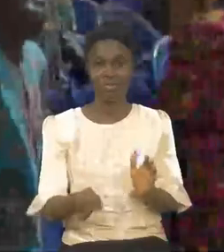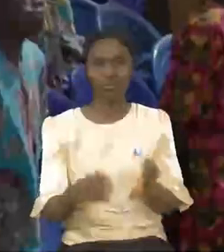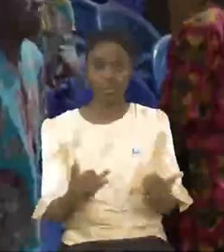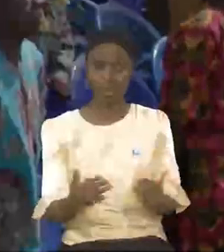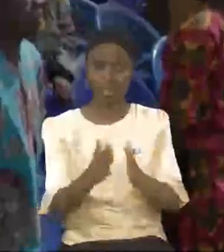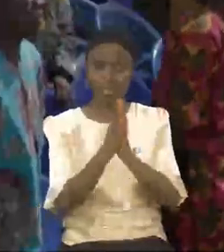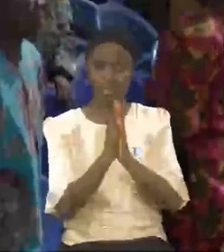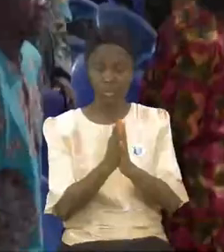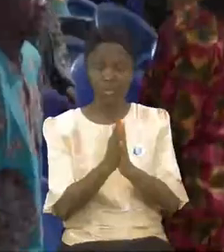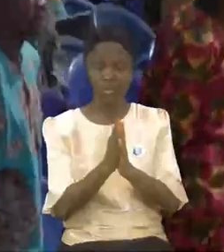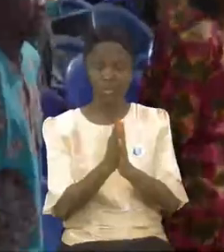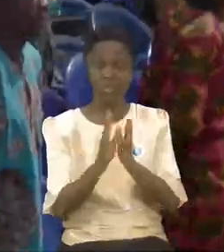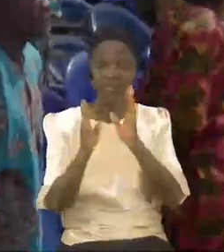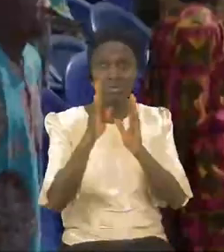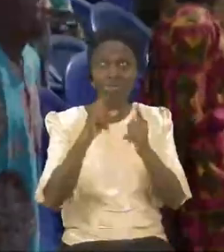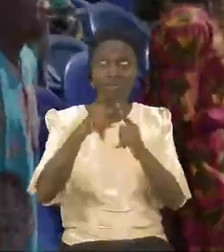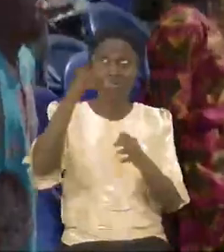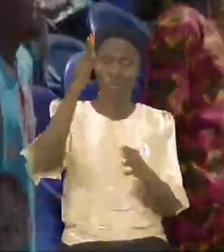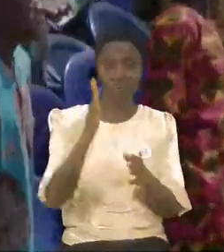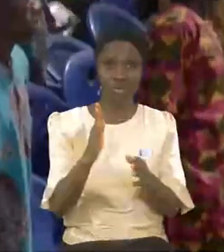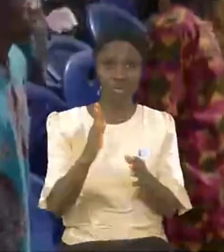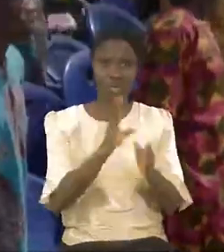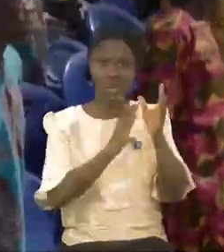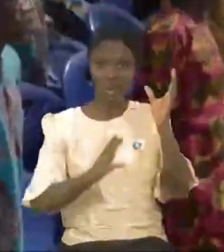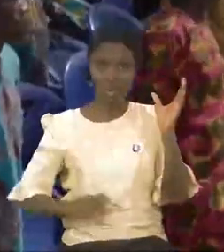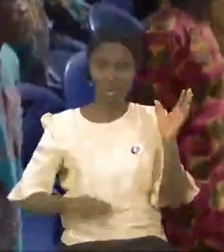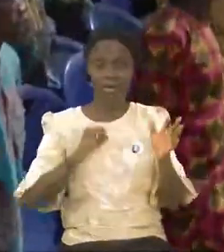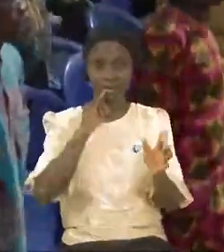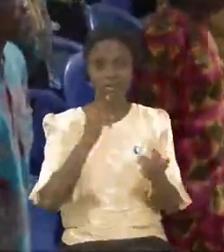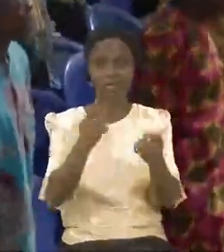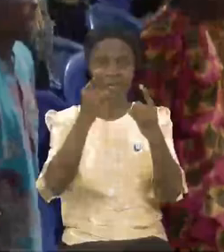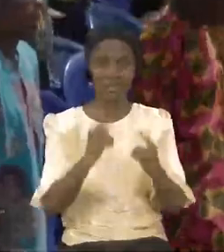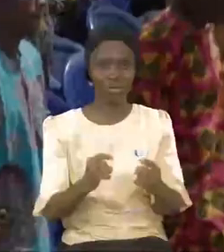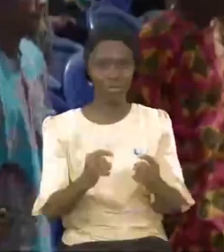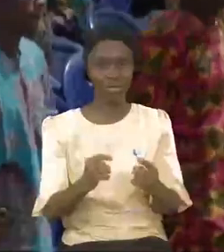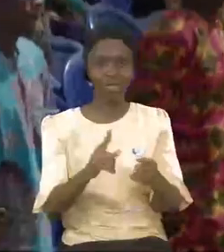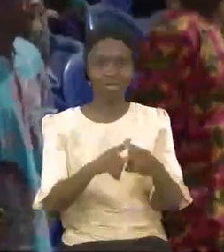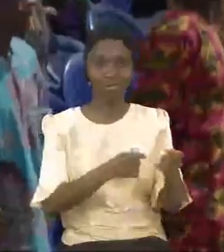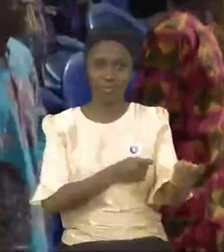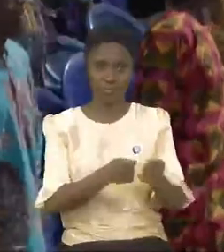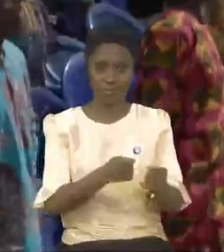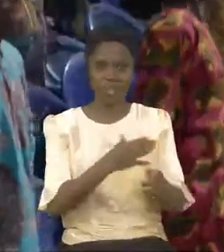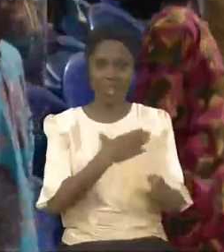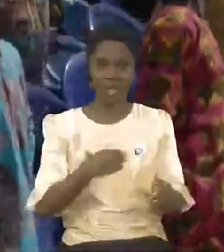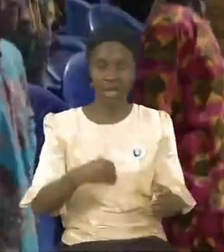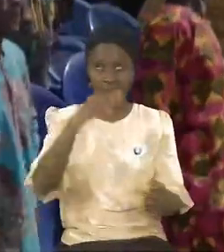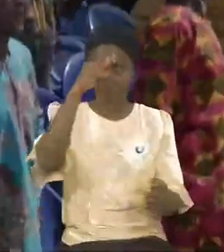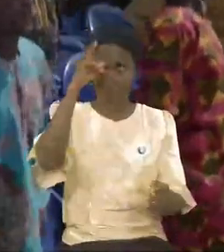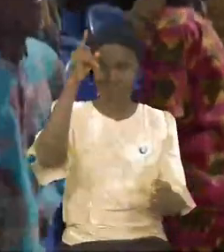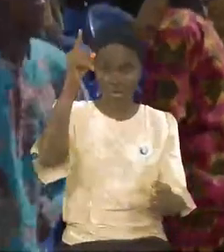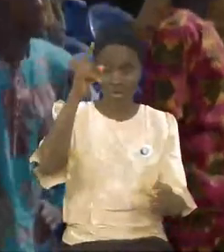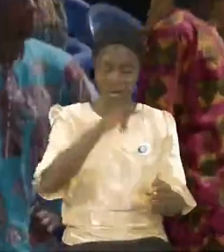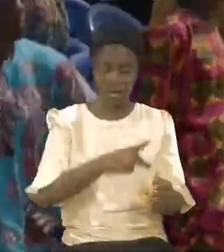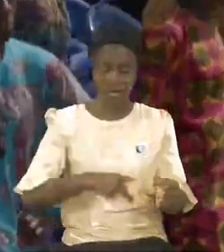Christ vient. Son royaume vient. Et son royaume va régner. Et